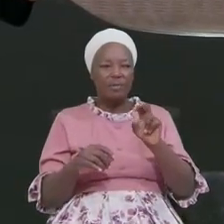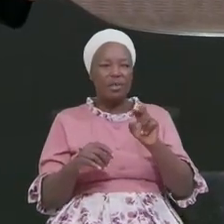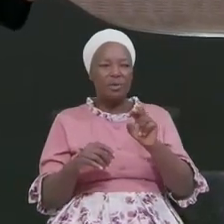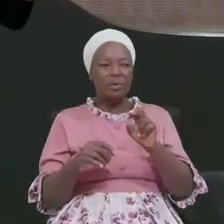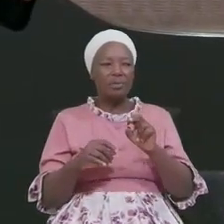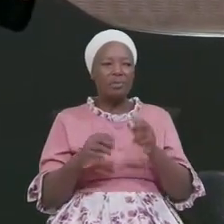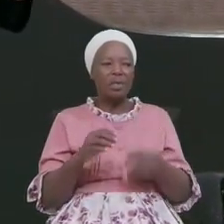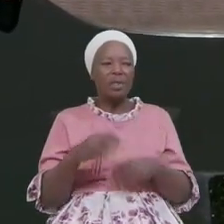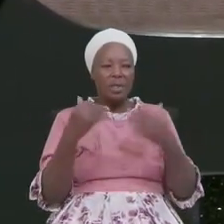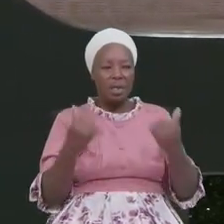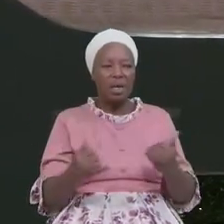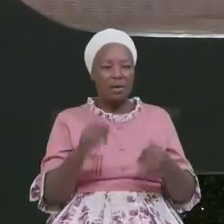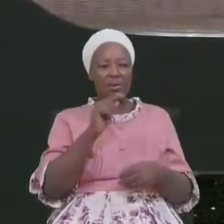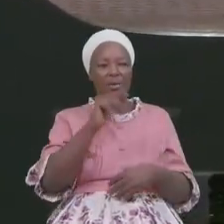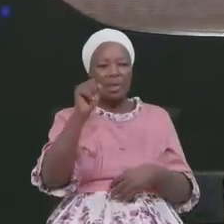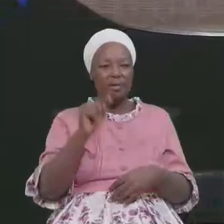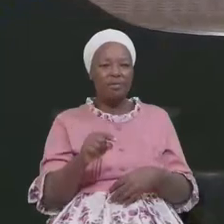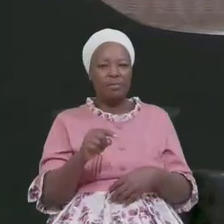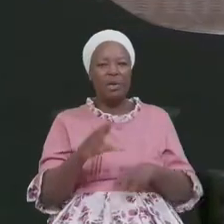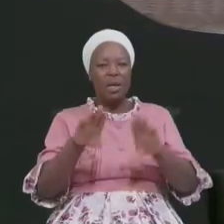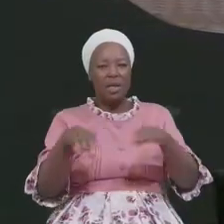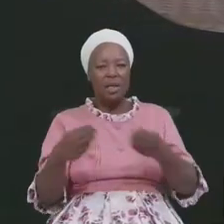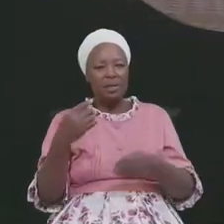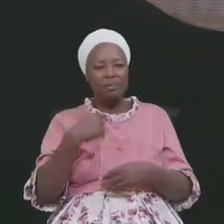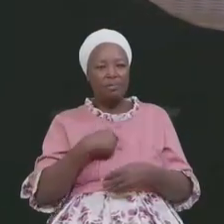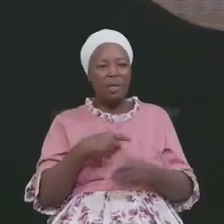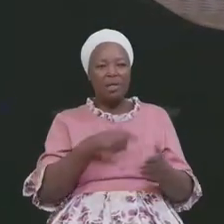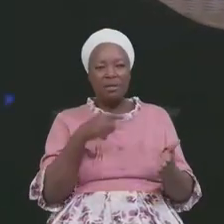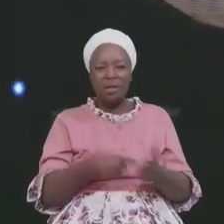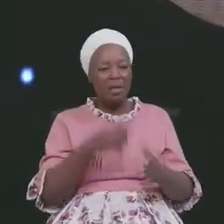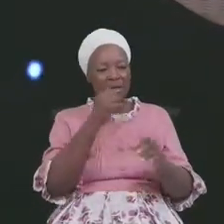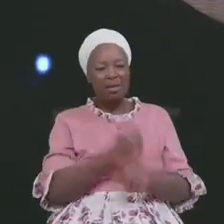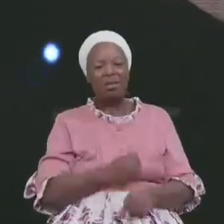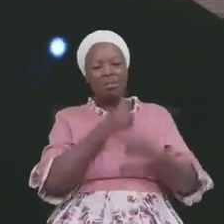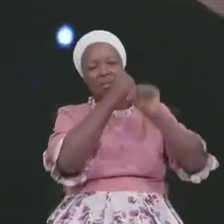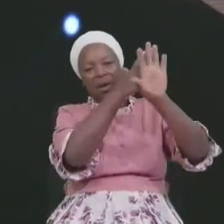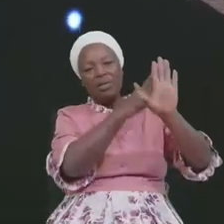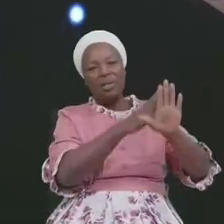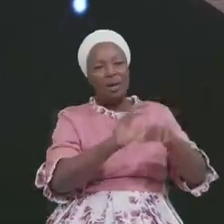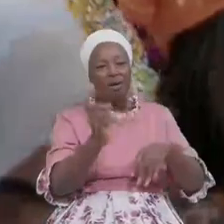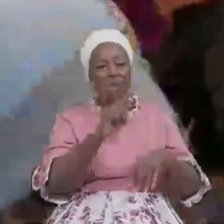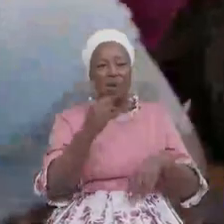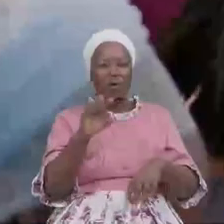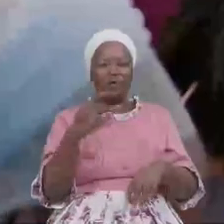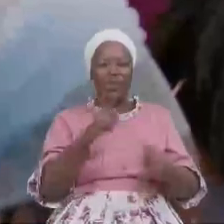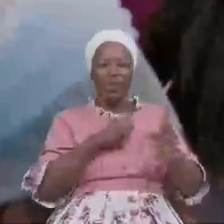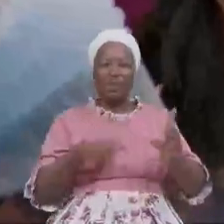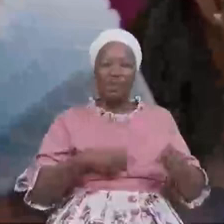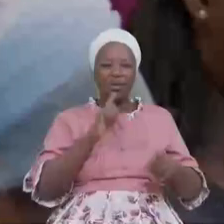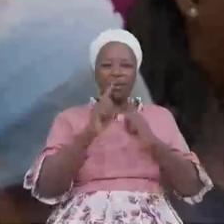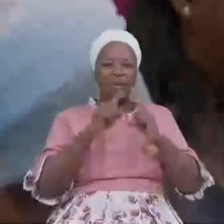donne-moi donc cette montagne dont l'Éternel a parlé dans ce